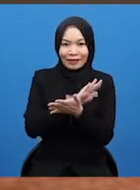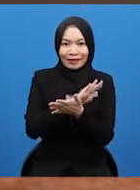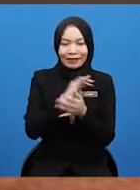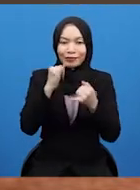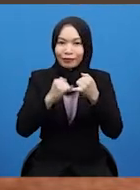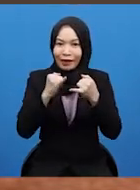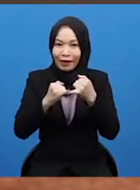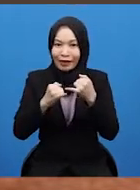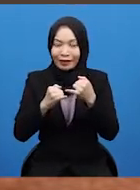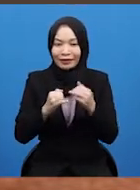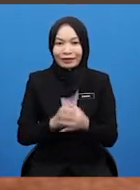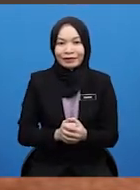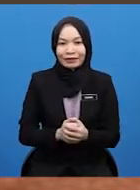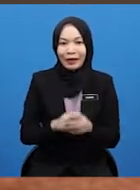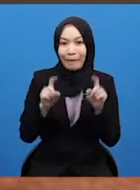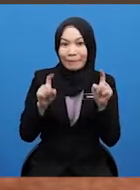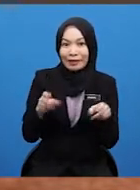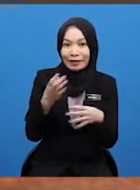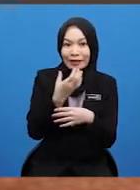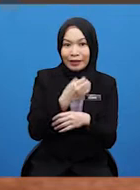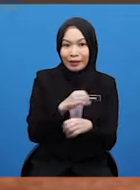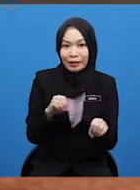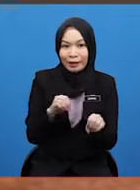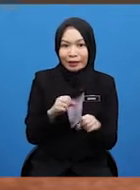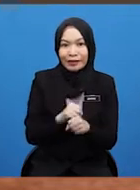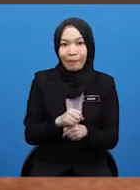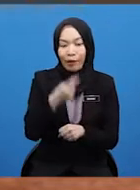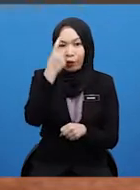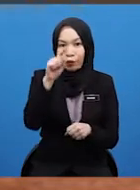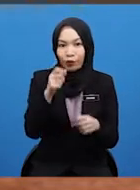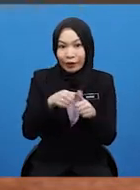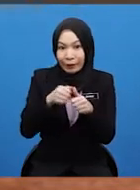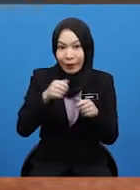adalah fasa terakhir yang perlu dilaksanakan bagi setiap pelajar.